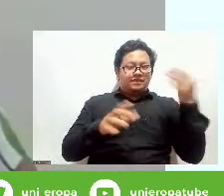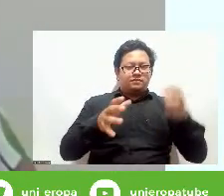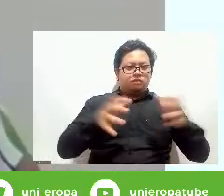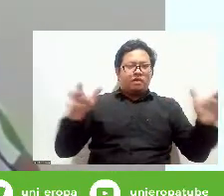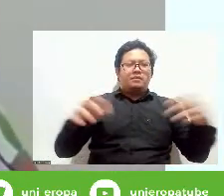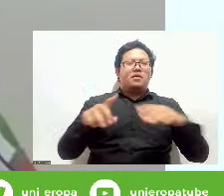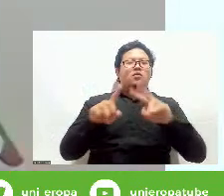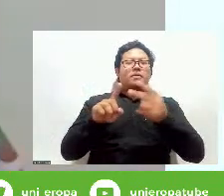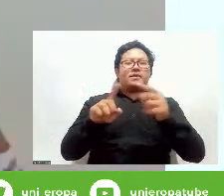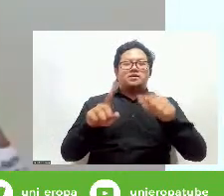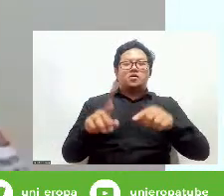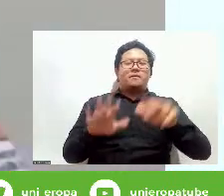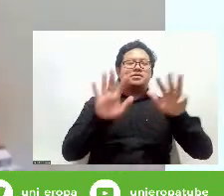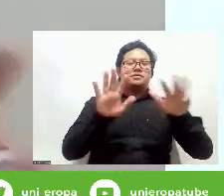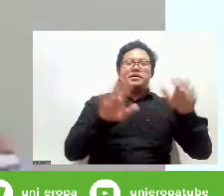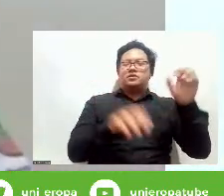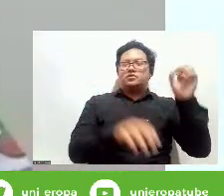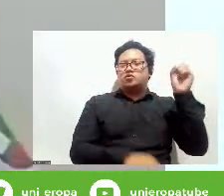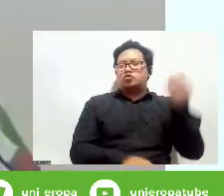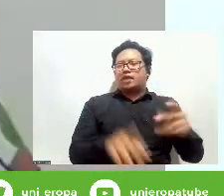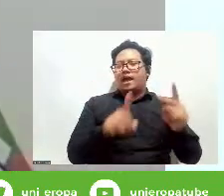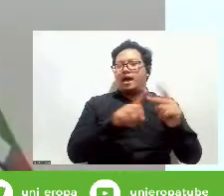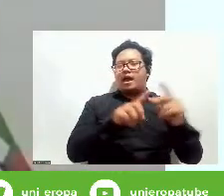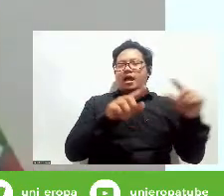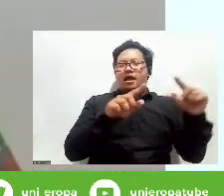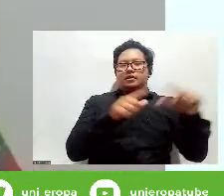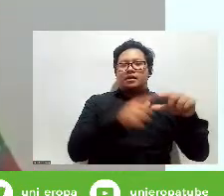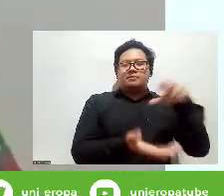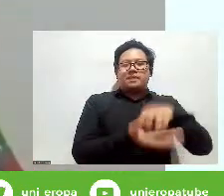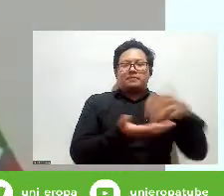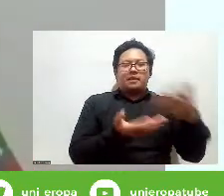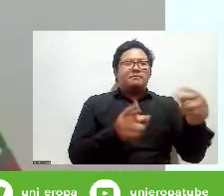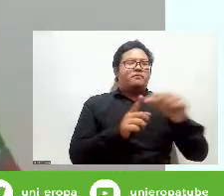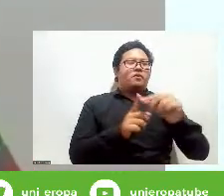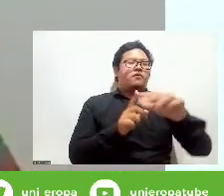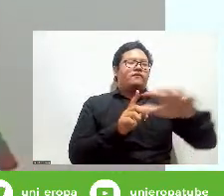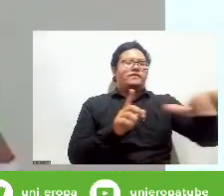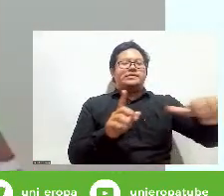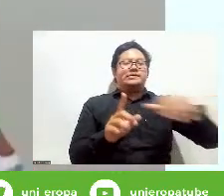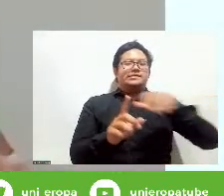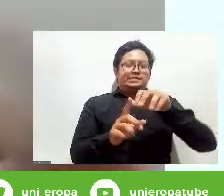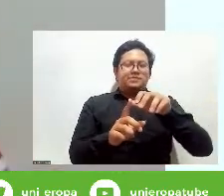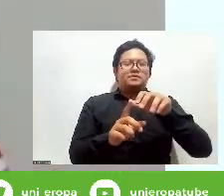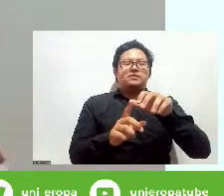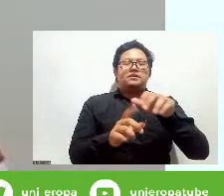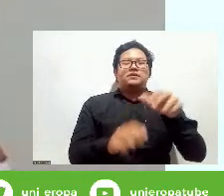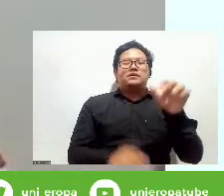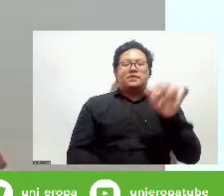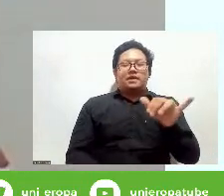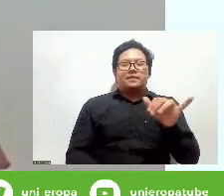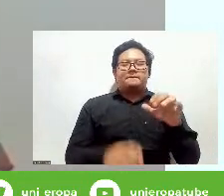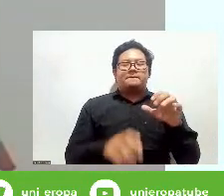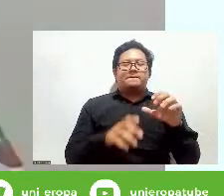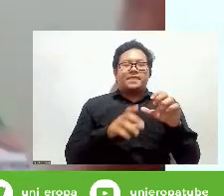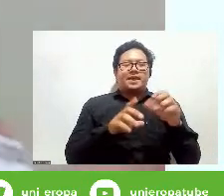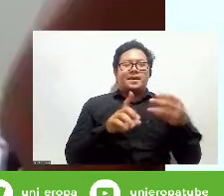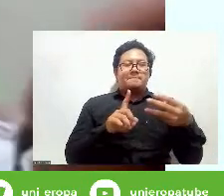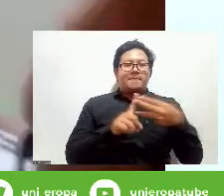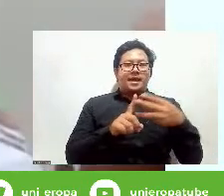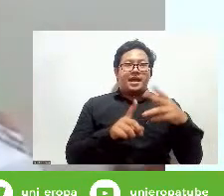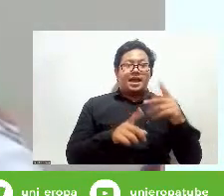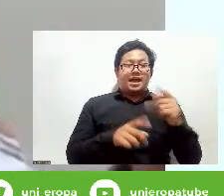tujuh provinsi dimana tanggung jawab brg m dan mitra